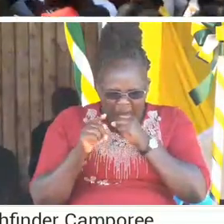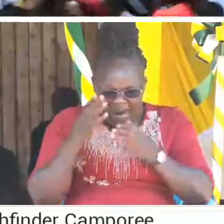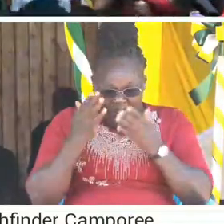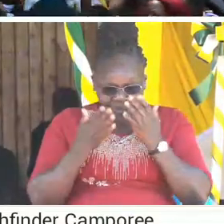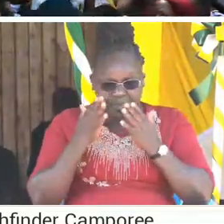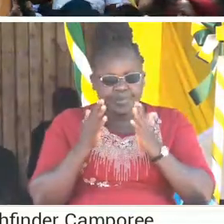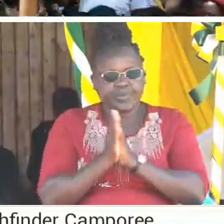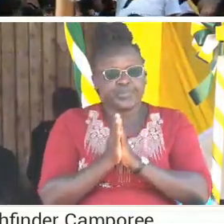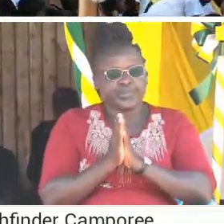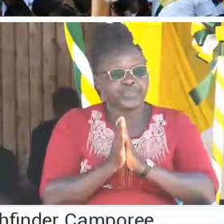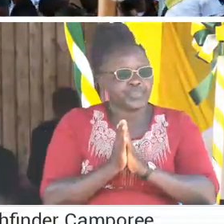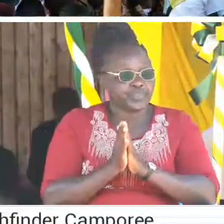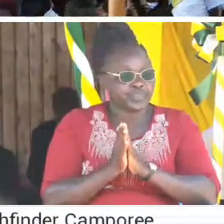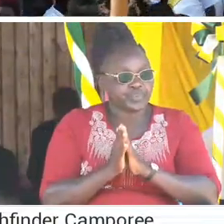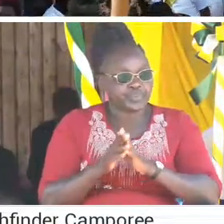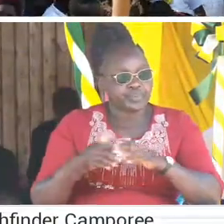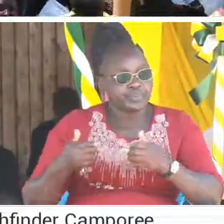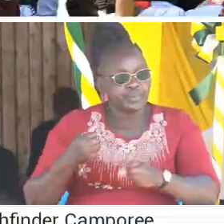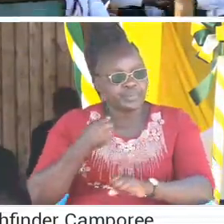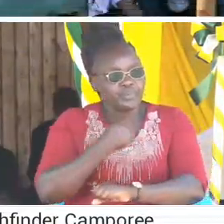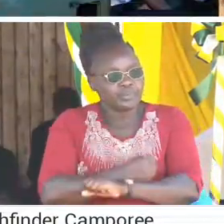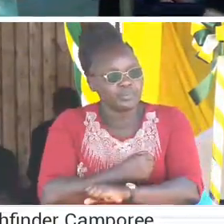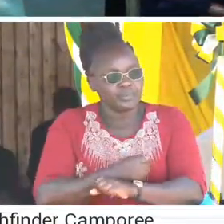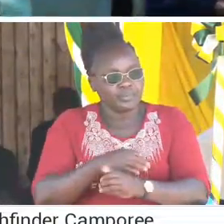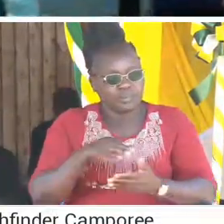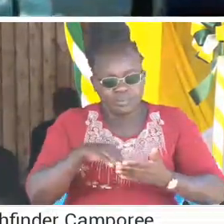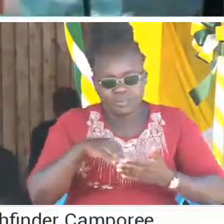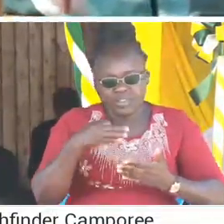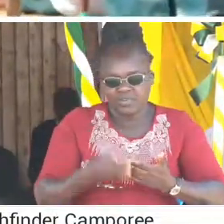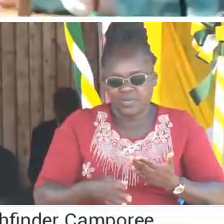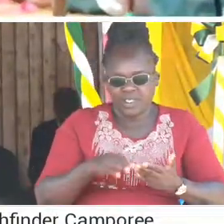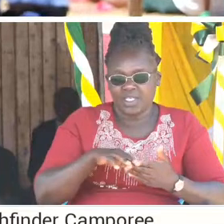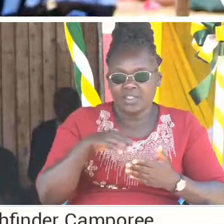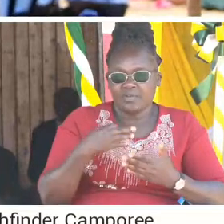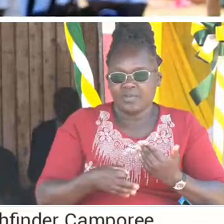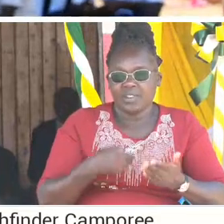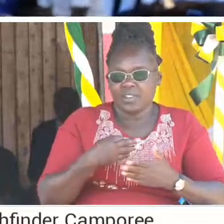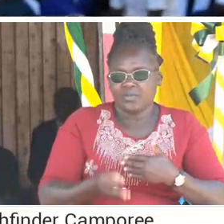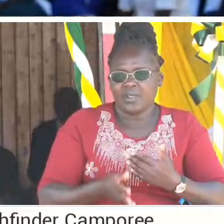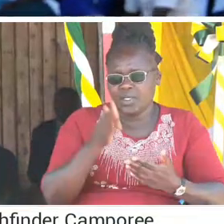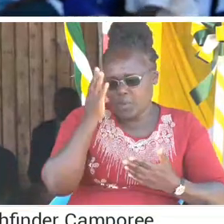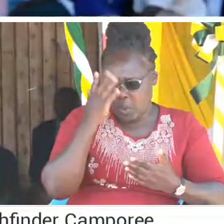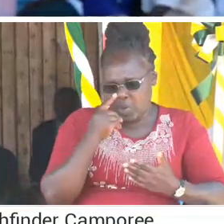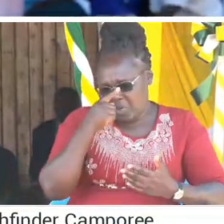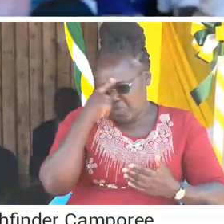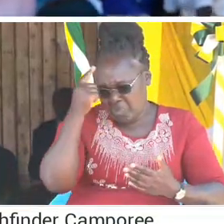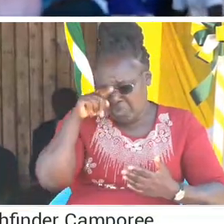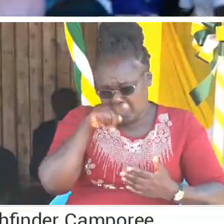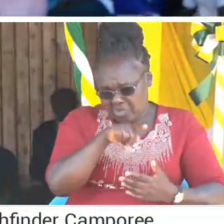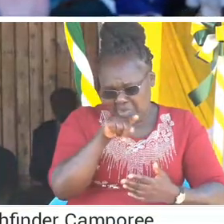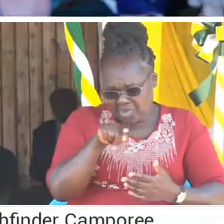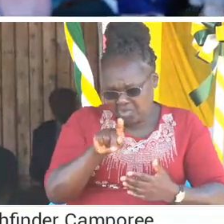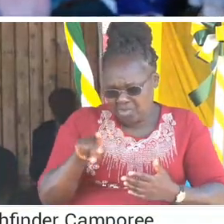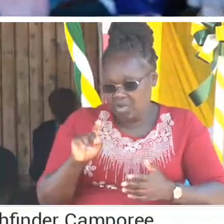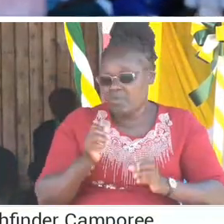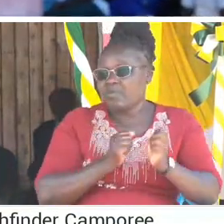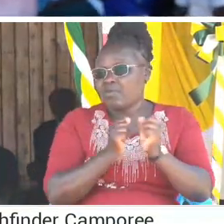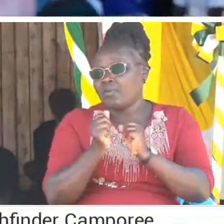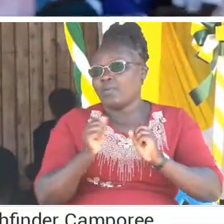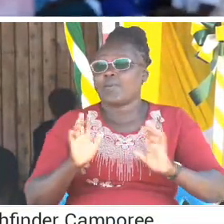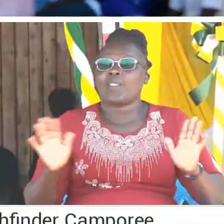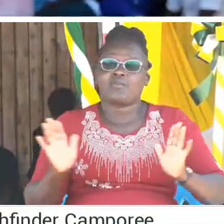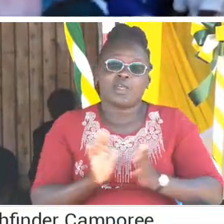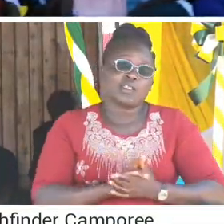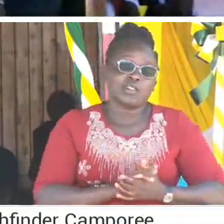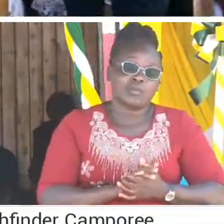ilikuwa na wanafunzi 3,000, leo ina wanafunzi 200, inashuka kwa idadi kwa sababu unapigana vita zako mwenyewe. Ngoja